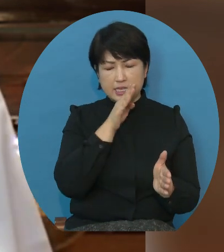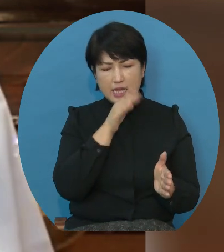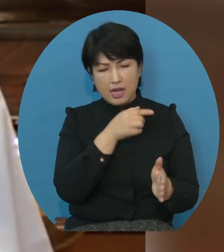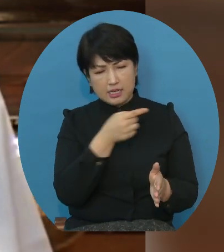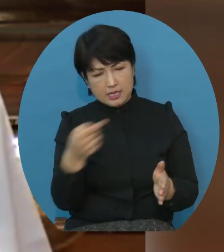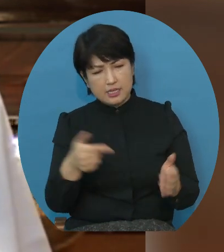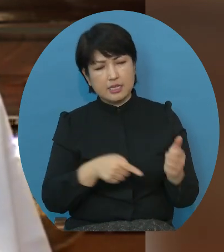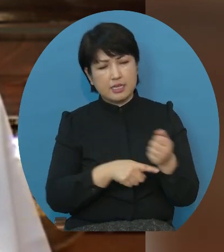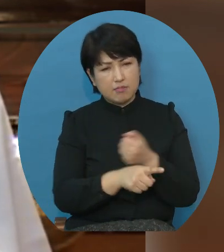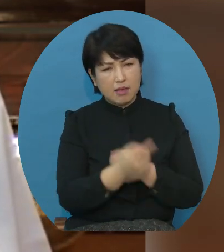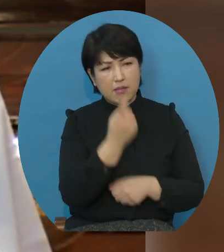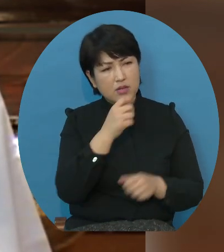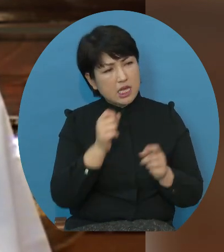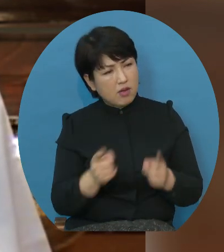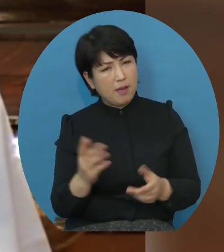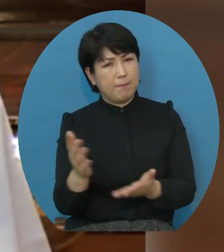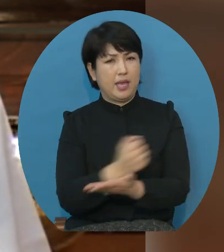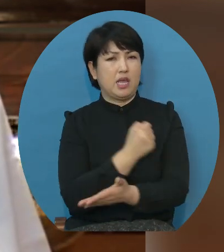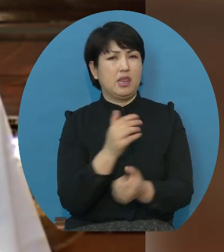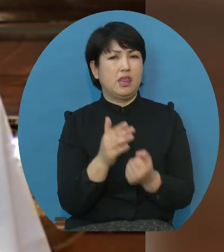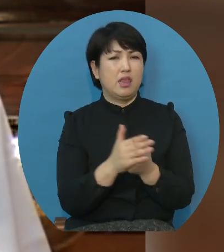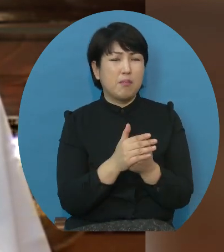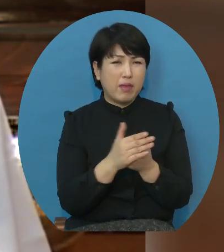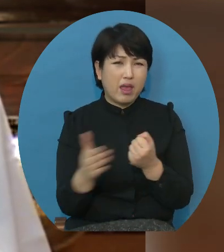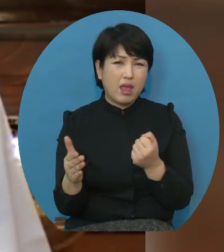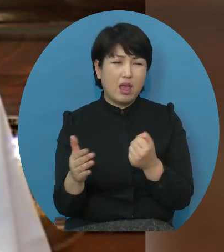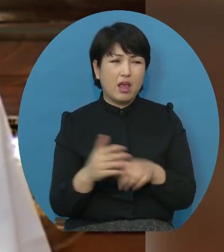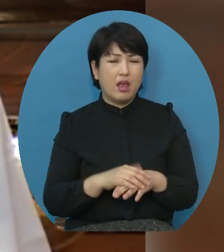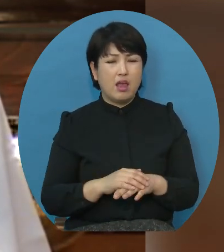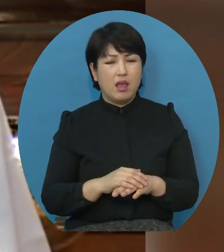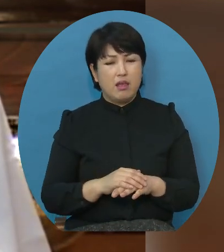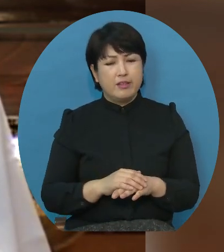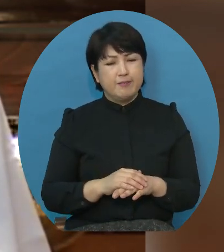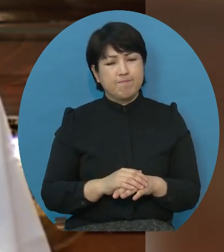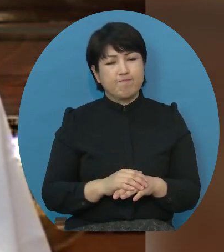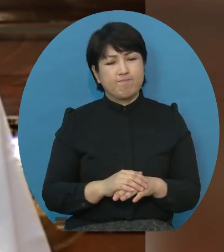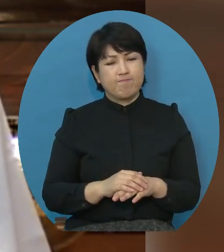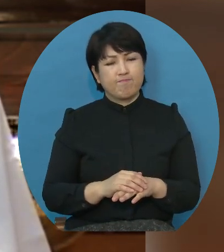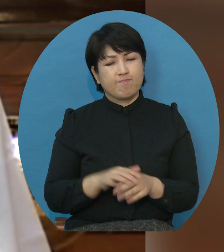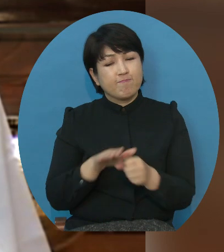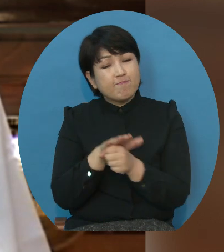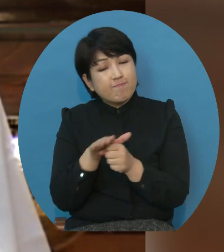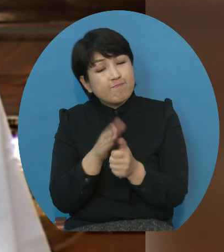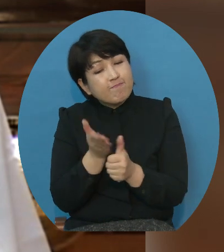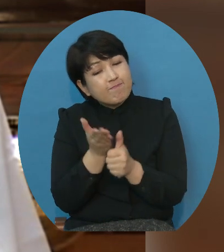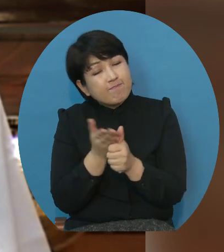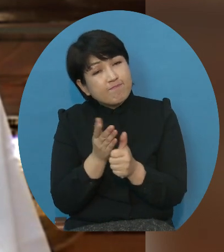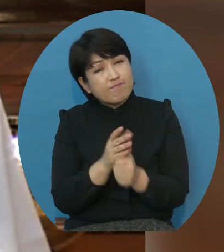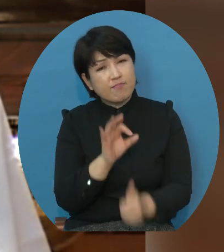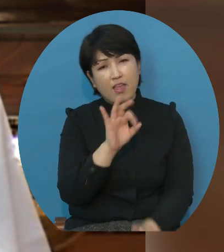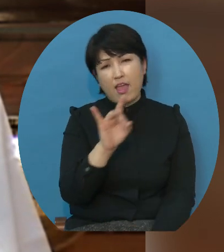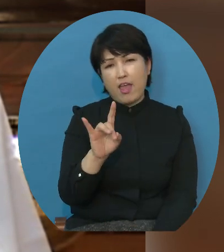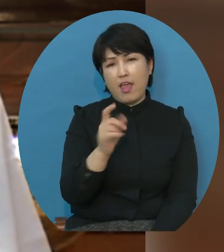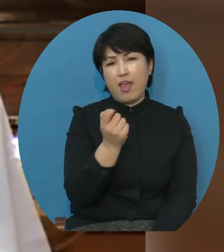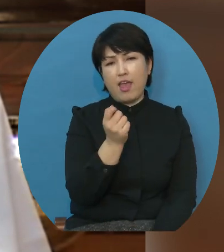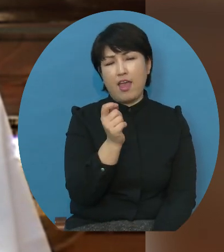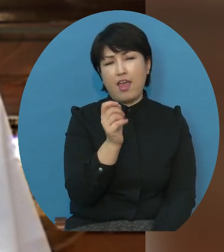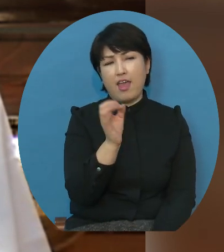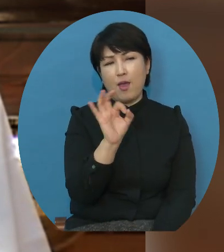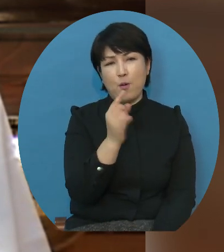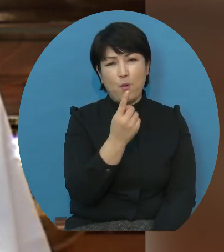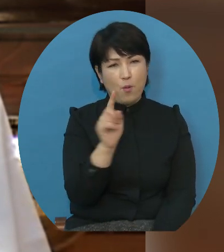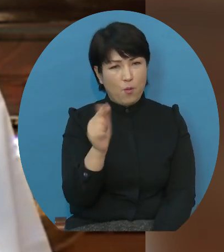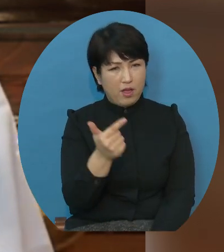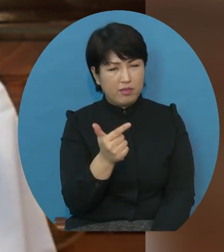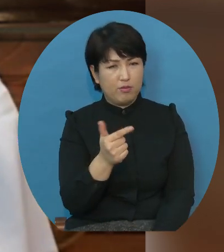있는 기회를 왜서 번 해서 다 아 그래 환영 봉 물 비슷한 역할 악의 되 거에요